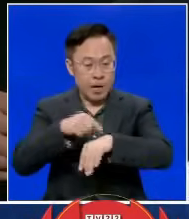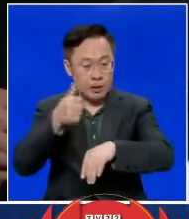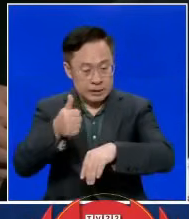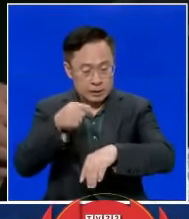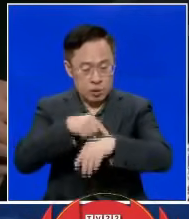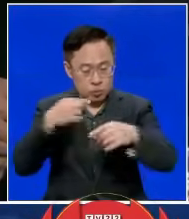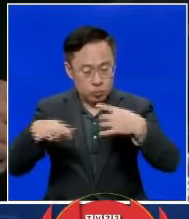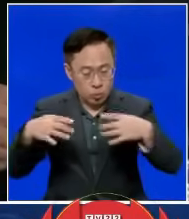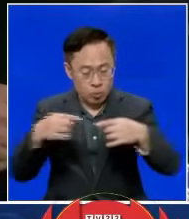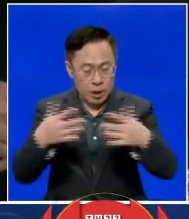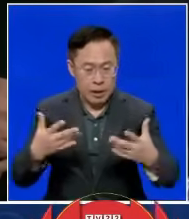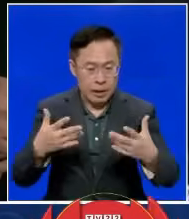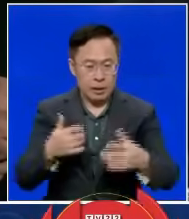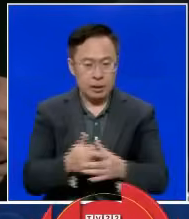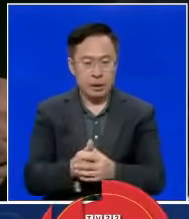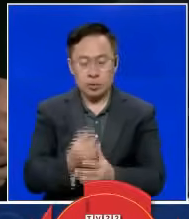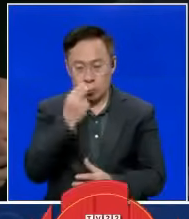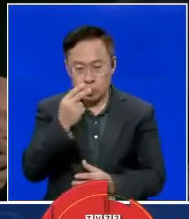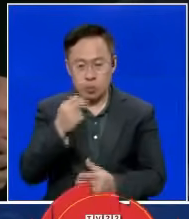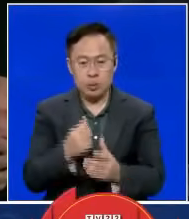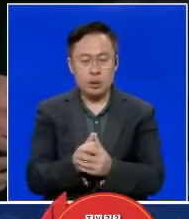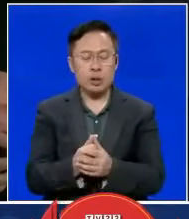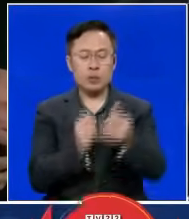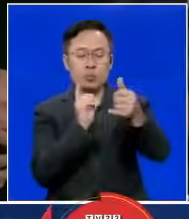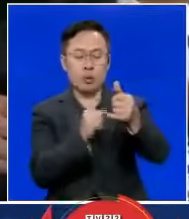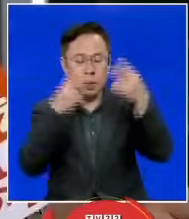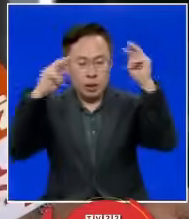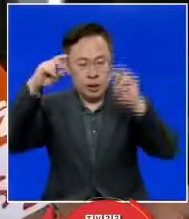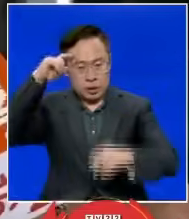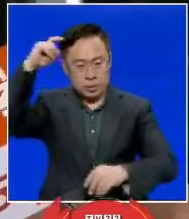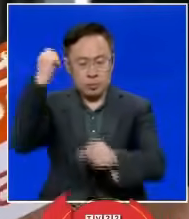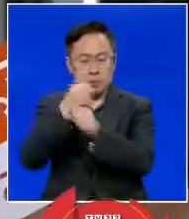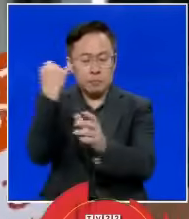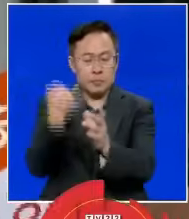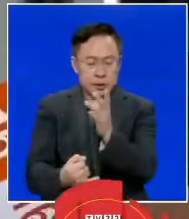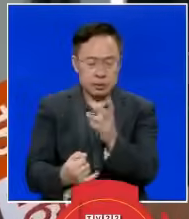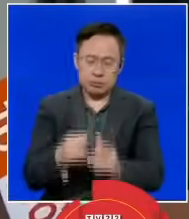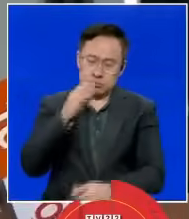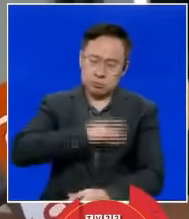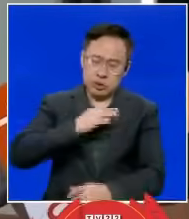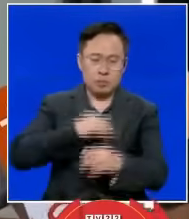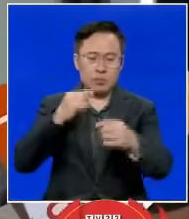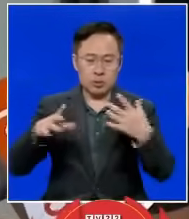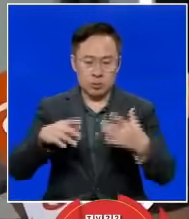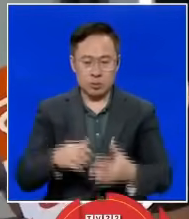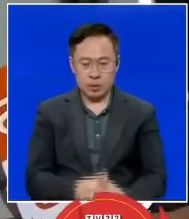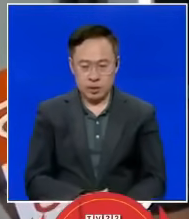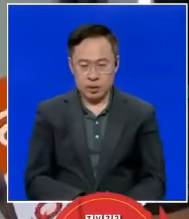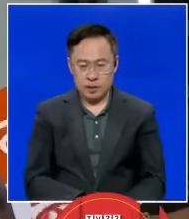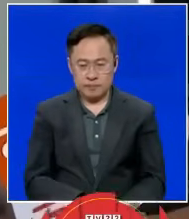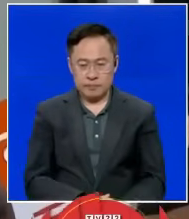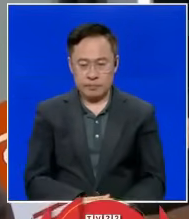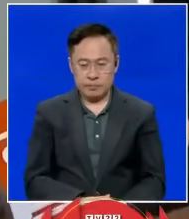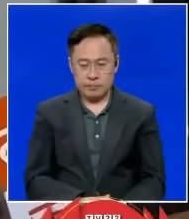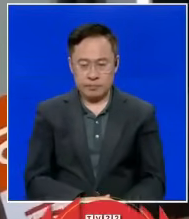มากล่าวหาท่านนายกรัฐมนตรีเนี่ยมันมีความเหมาะสมหรือไม่ผมคงตอบแทนท่านรองสุรเช